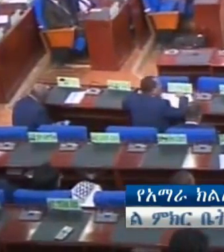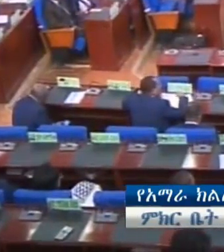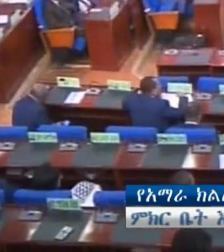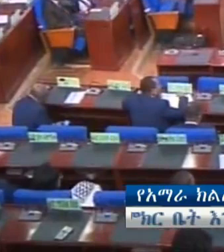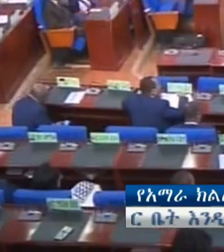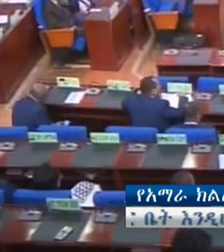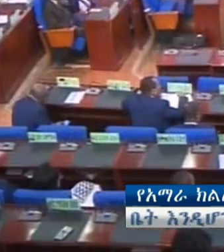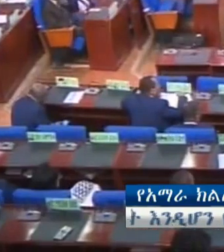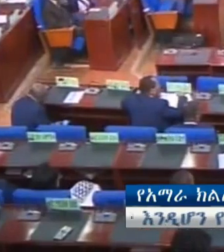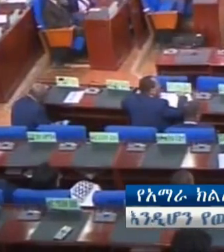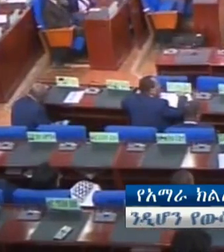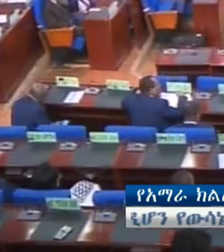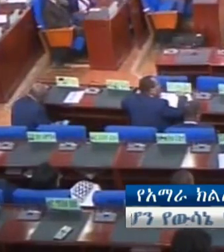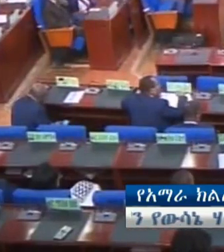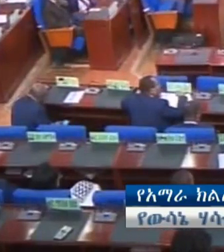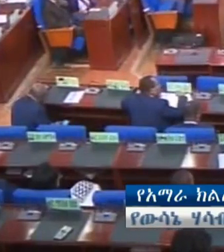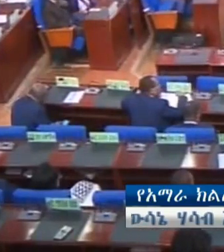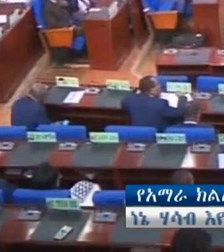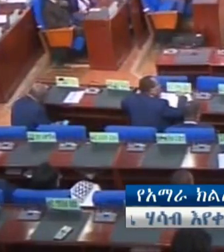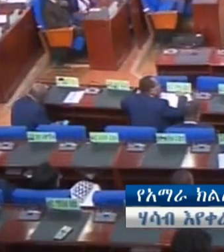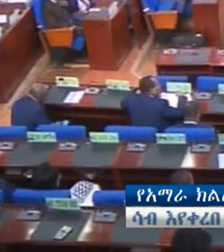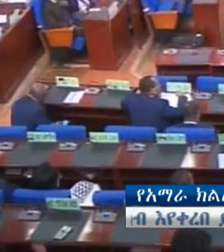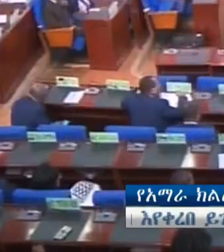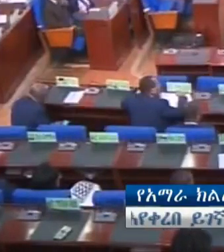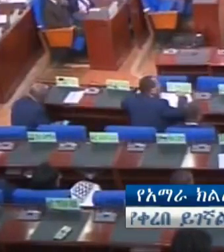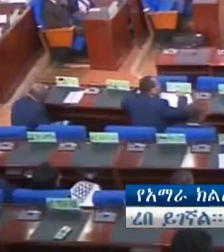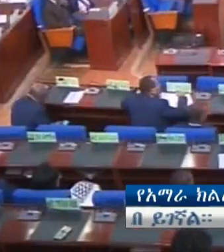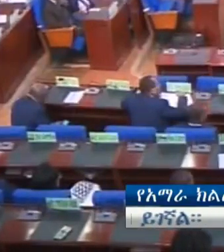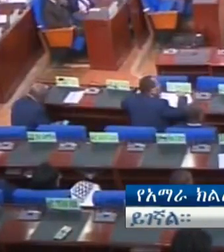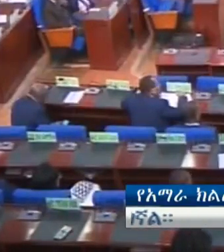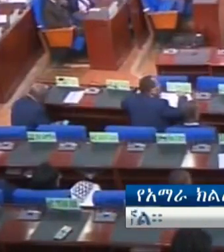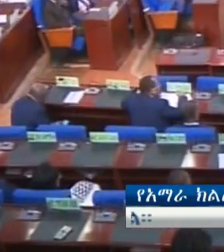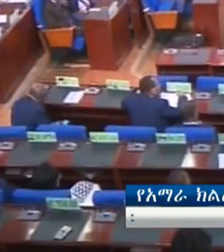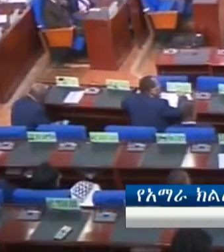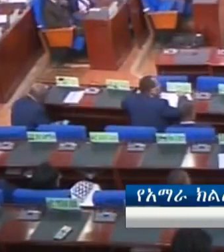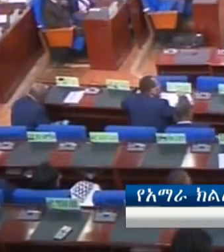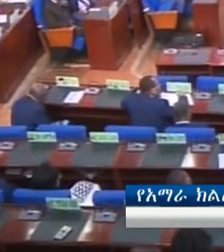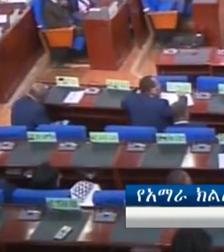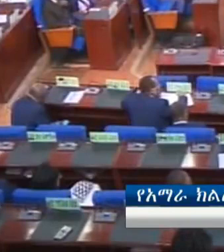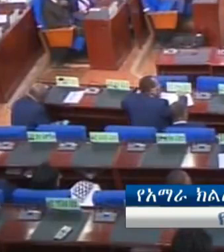አመሰግናለሁ። የተከበሩ አፈ ጉባኤ ሙልጌታ ከቻግኒ ምርጫ ክልል።